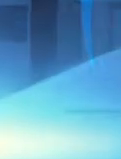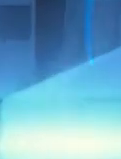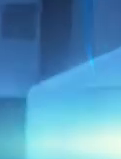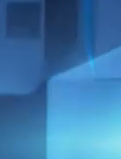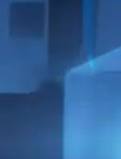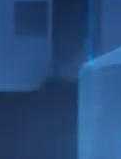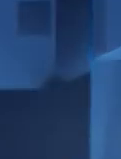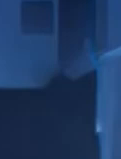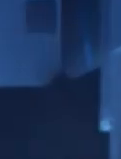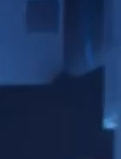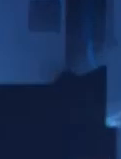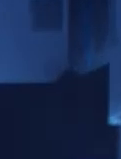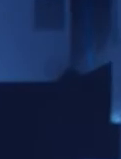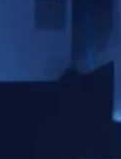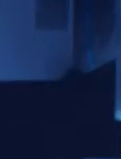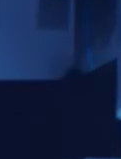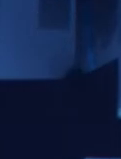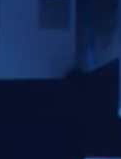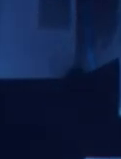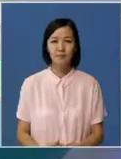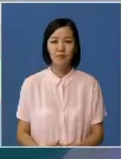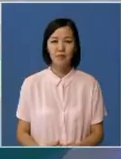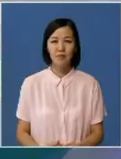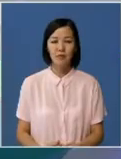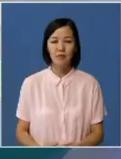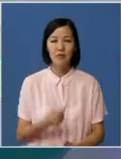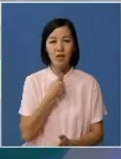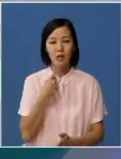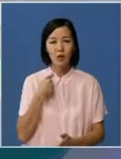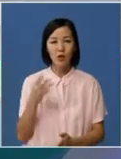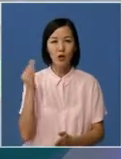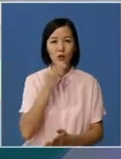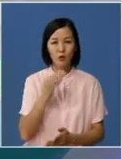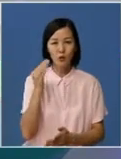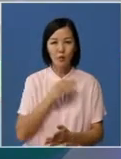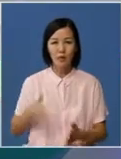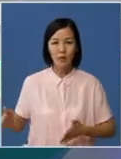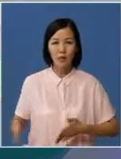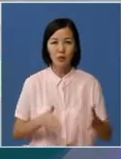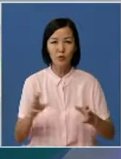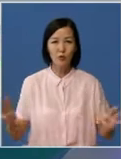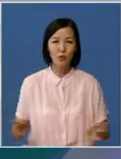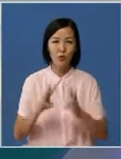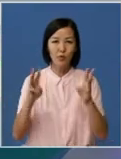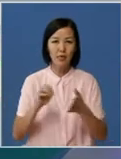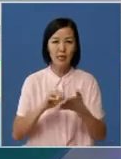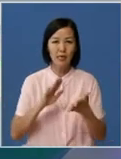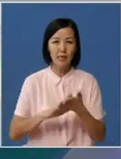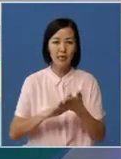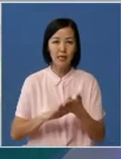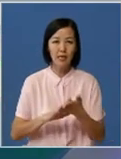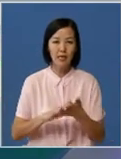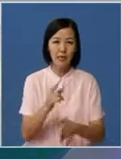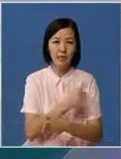Мейірханова, Қайрат Қазтұрғанов, жетісу телеарнасы. Талдықорған Үштөбе тас жолында дала өрті тіркелді. Өрт дерегі бойынша